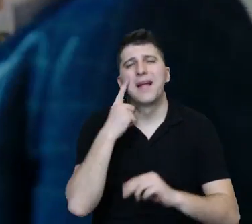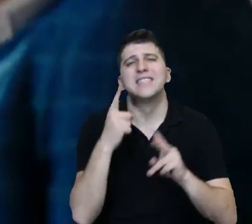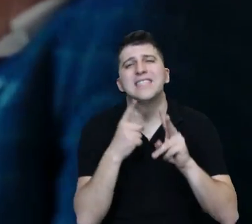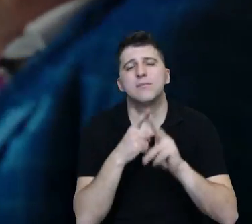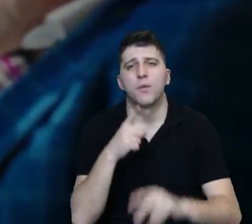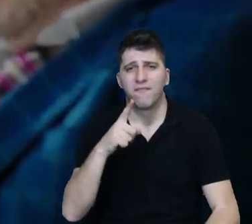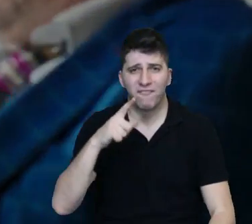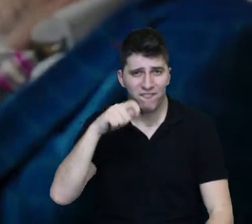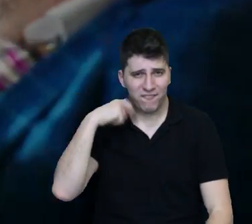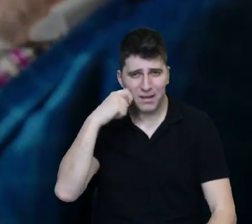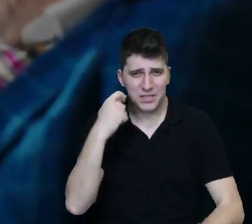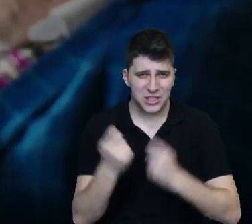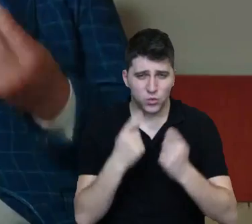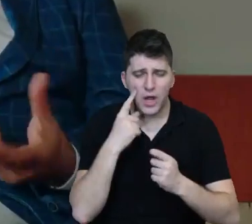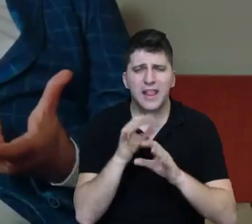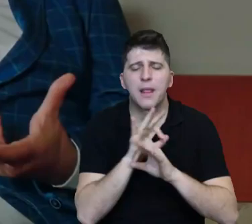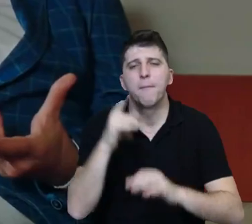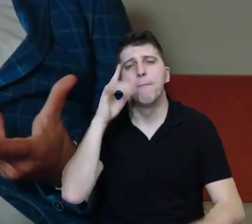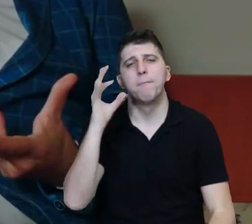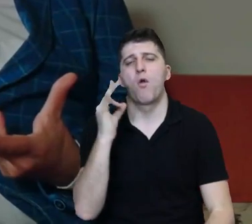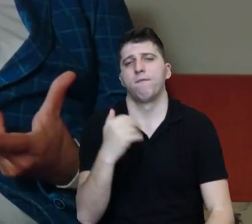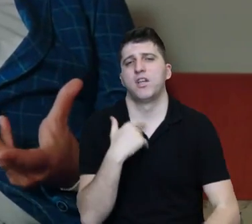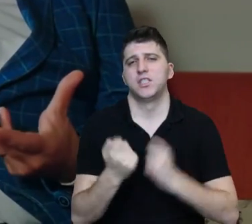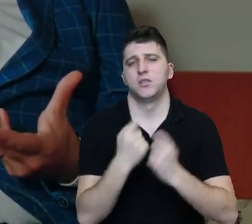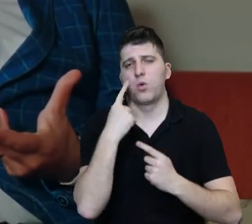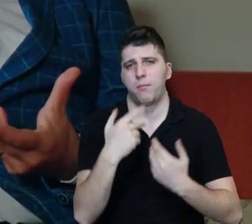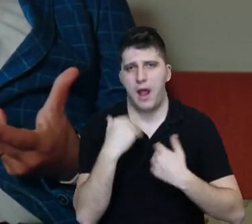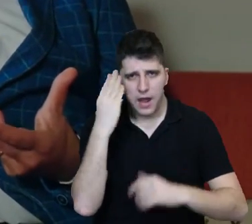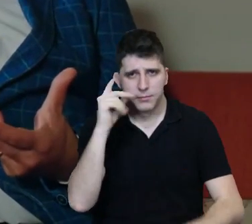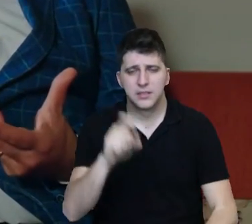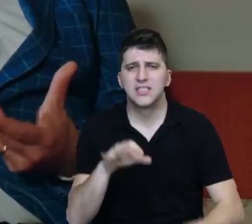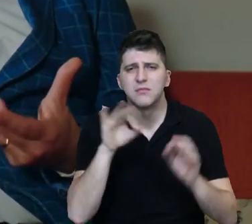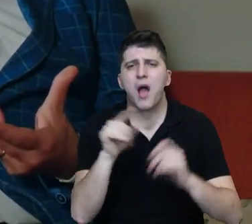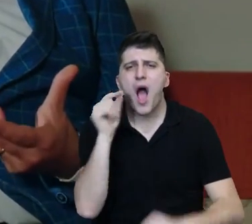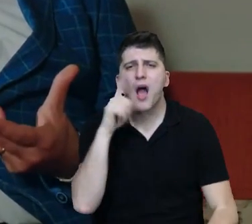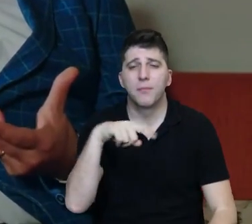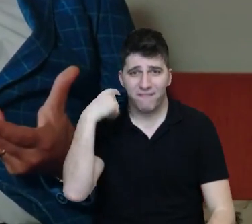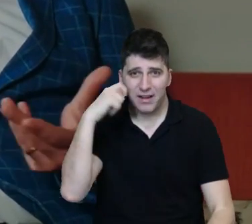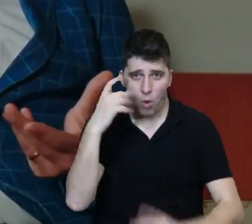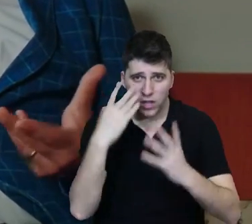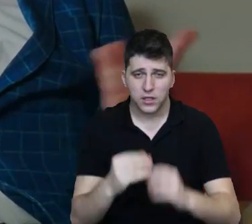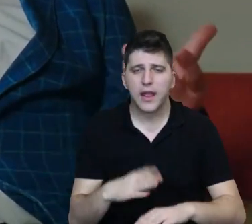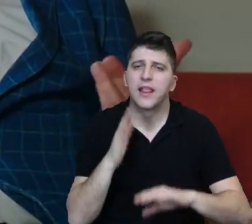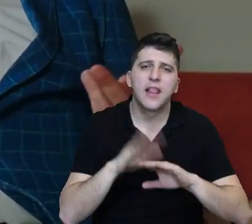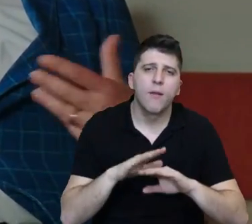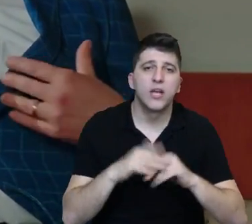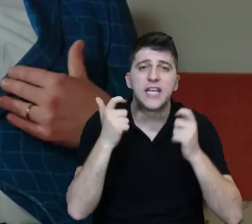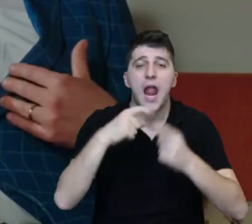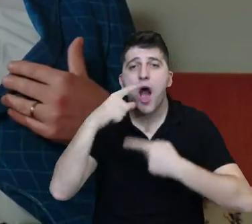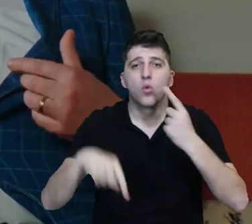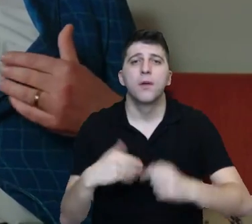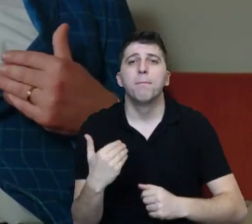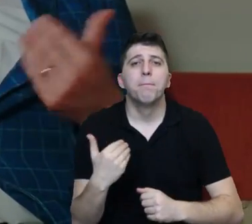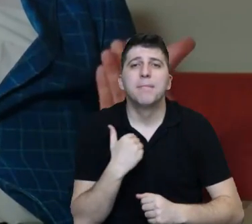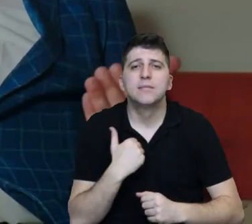Nazmiyeciğim, bu filmcilik işi tamamen profesyonel bakıyorum buraya. Anladın mı? Şimdi bu adamlar film çekecekler ya, ne yapıyorlar? Yer arıyorlar. Bizim